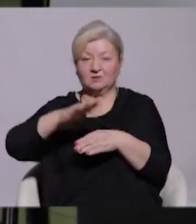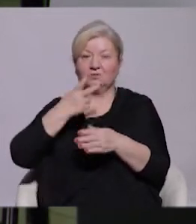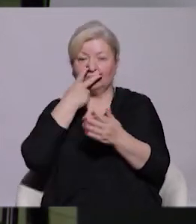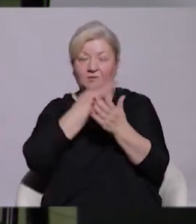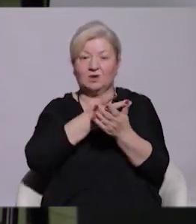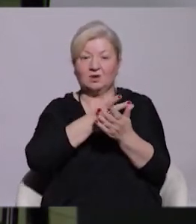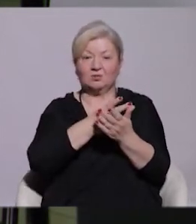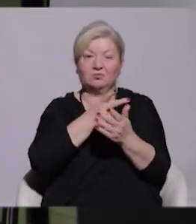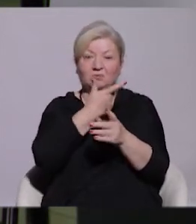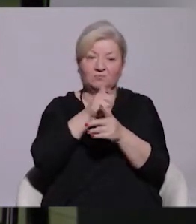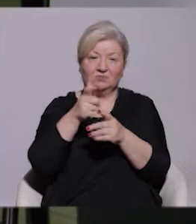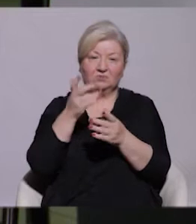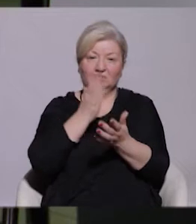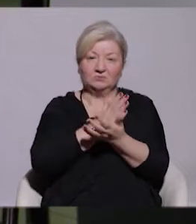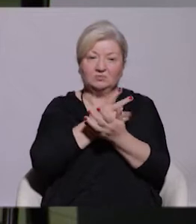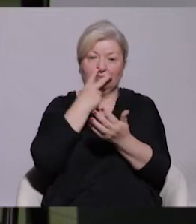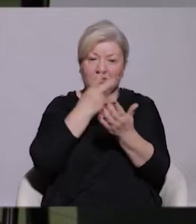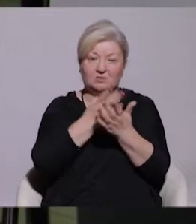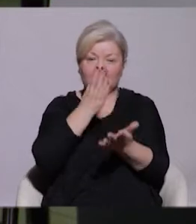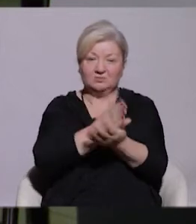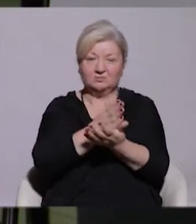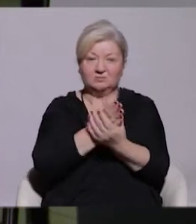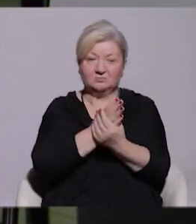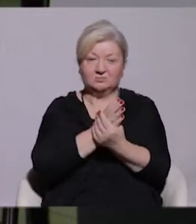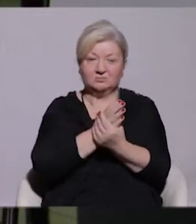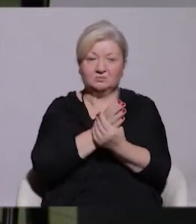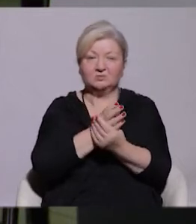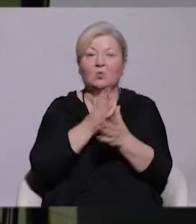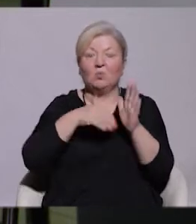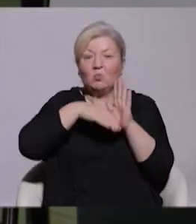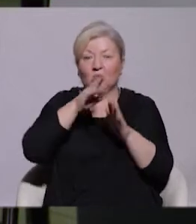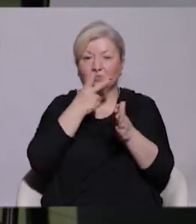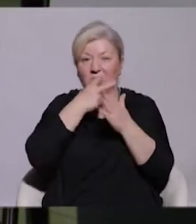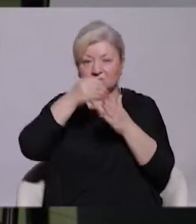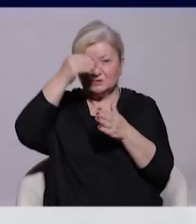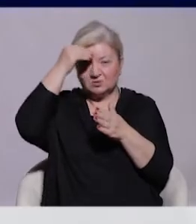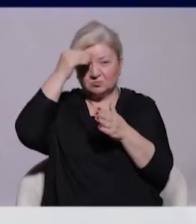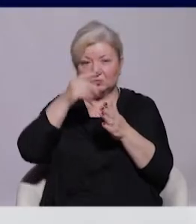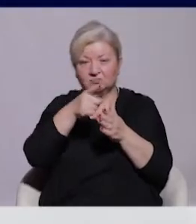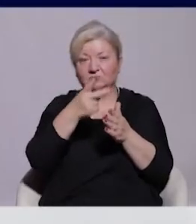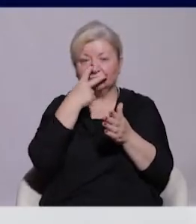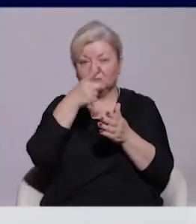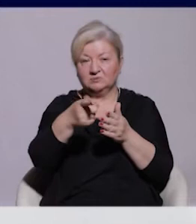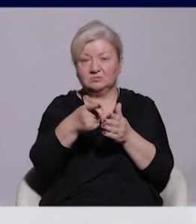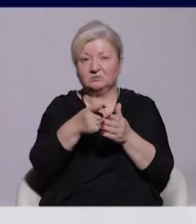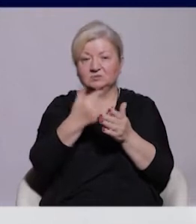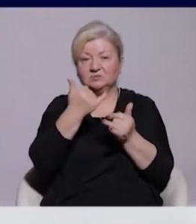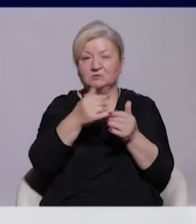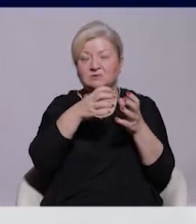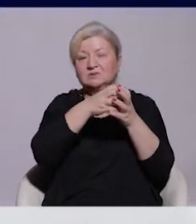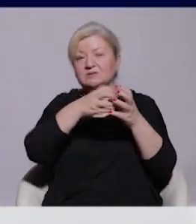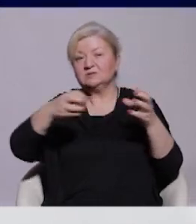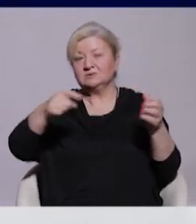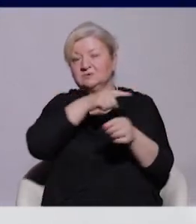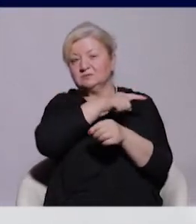ვიდეო, სადაც ეს არის ნაჩვენები. რო უკეთესოდ წარმოვიდგინოთ. ესე იგი, თქვენ ახლა უყურებთ გრძივ